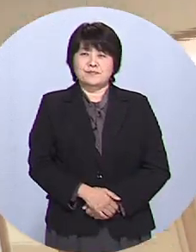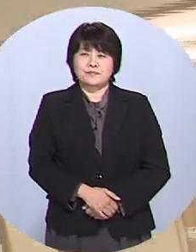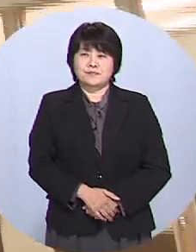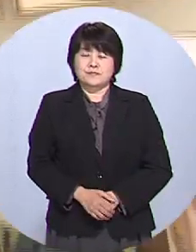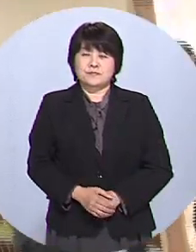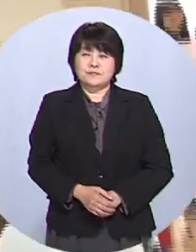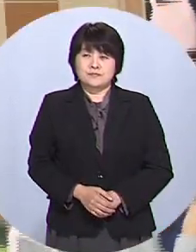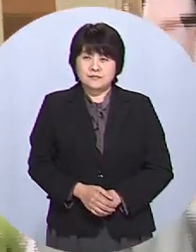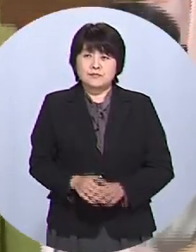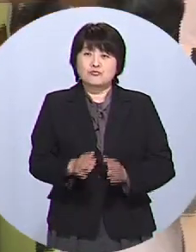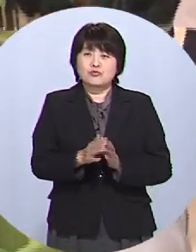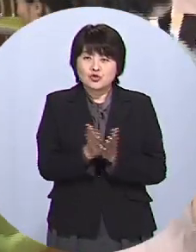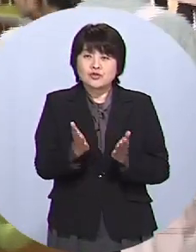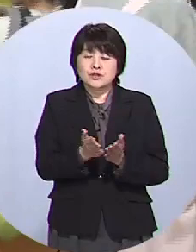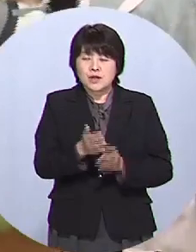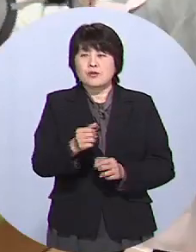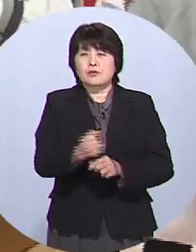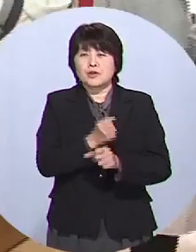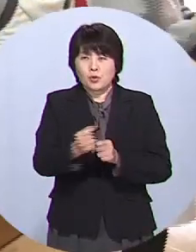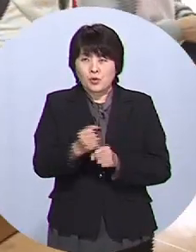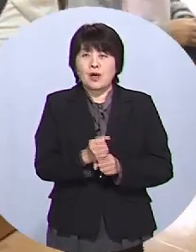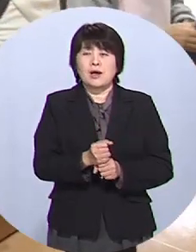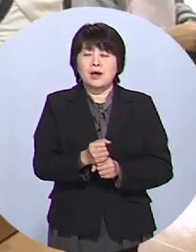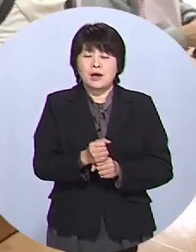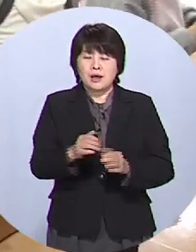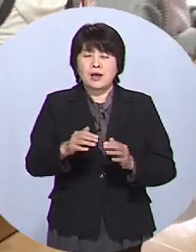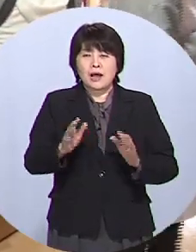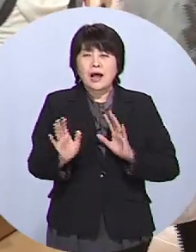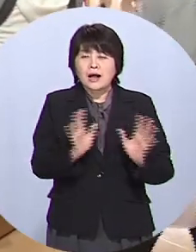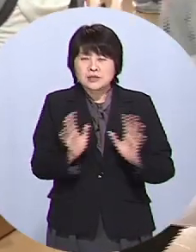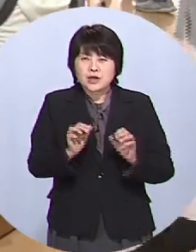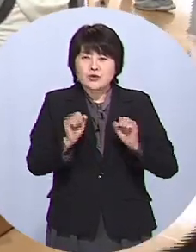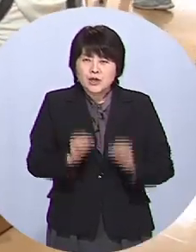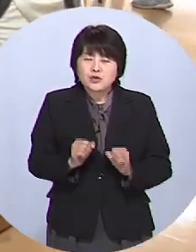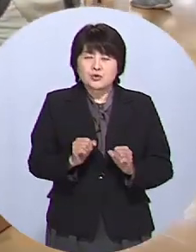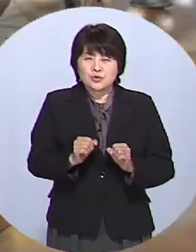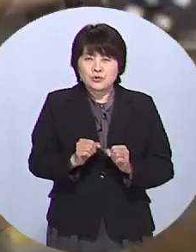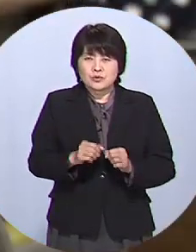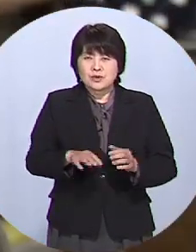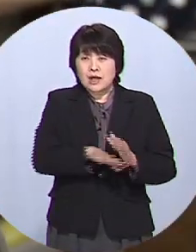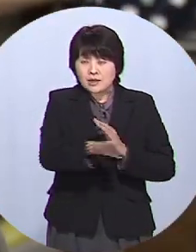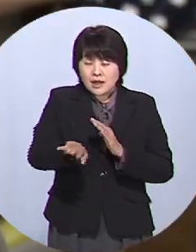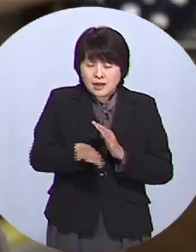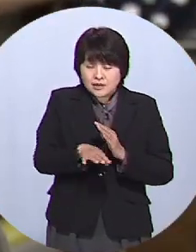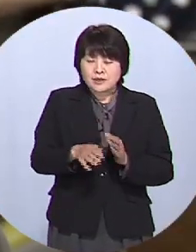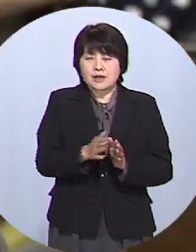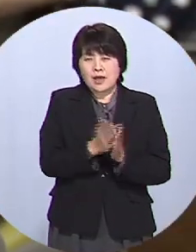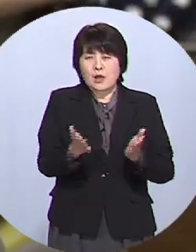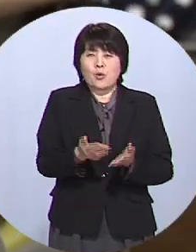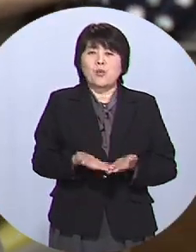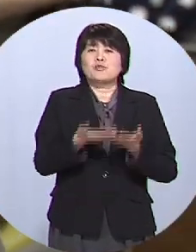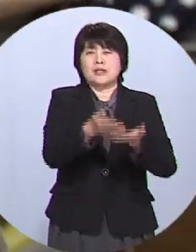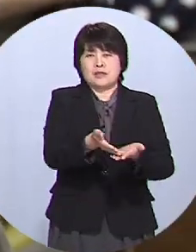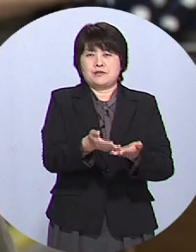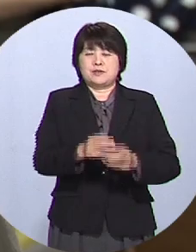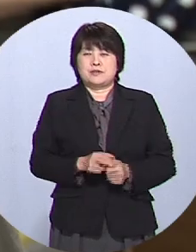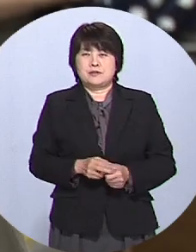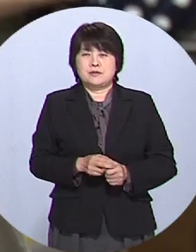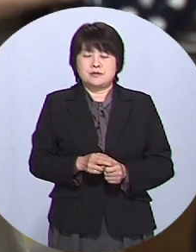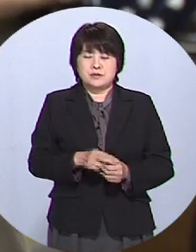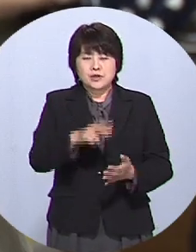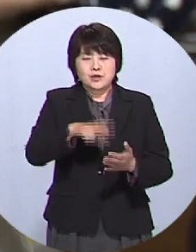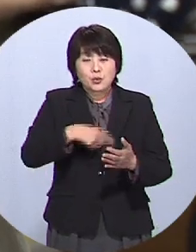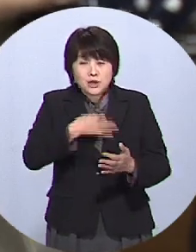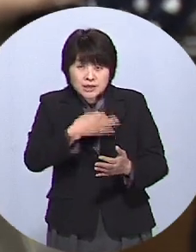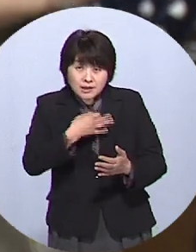ブックスタート事業は、赤ちゃんのいる家庭へ4ヶ月検診などの機会に絵本をプレゼントします。読み聞かせ